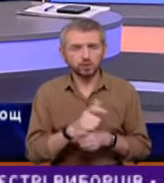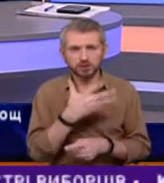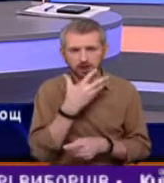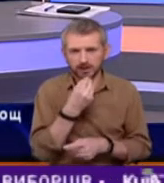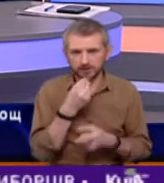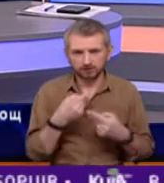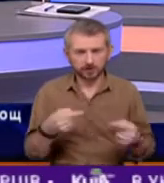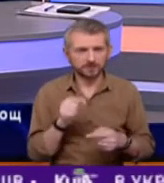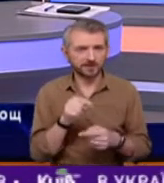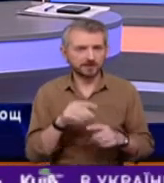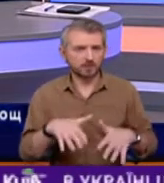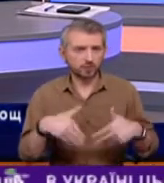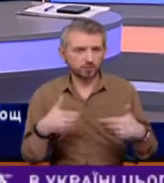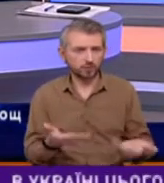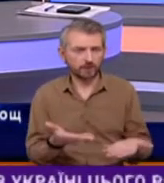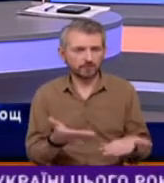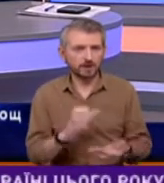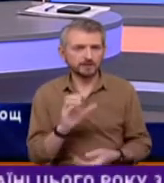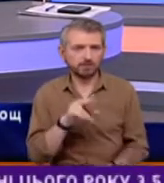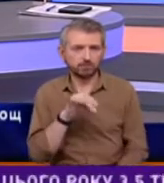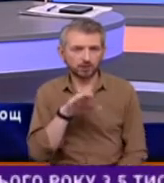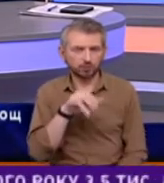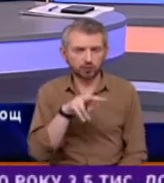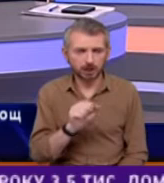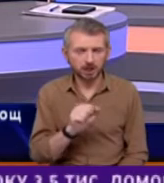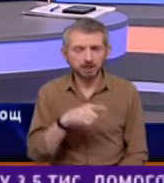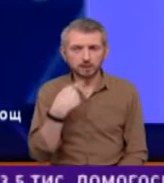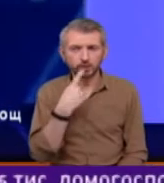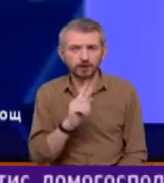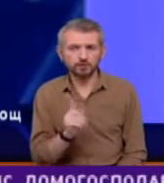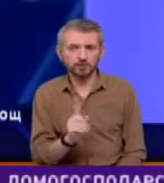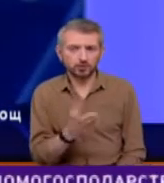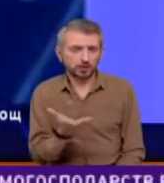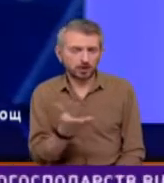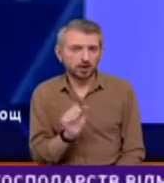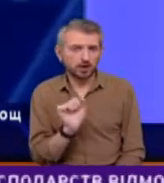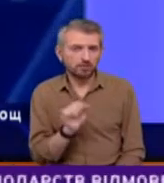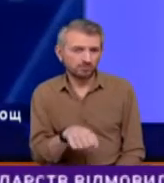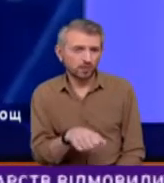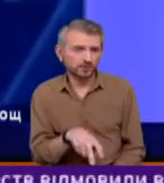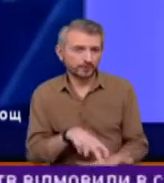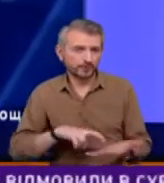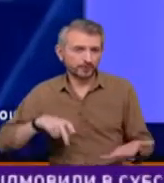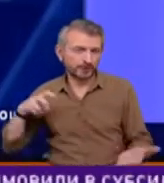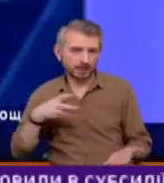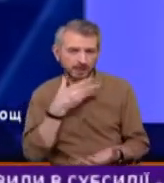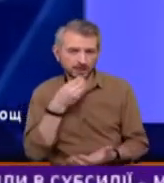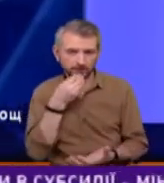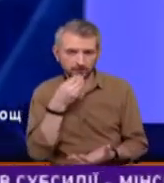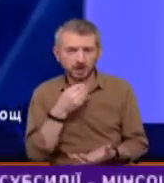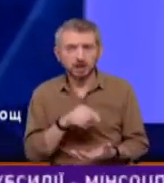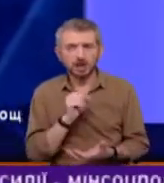річ, яку їй запропонував Сергій Притула, зі словами, що можна вийти красиво. І виходять красиво,